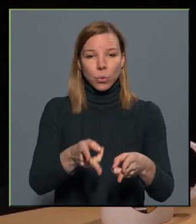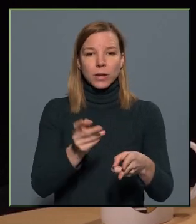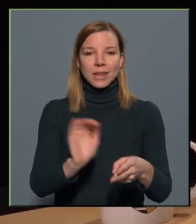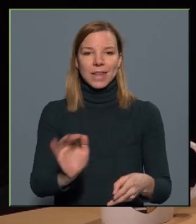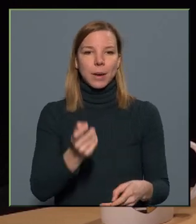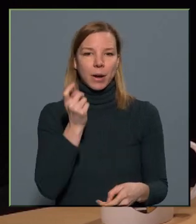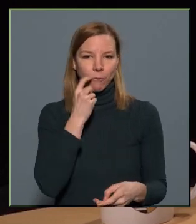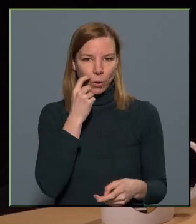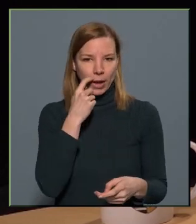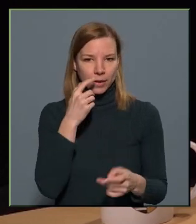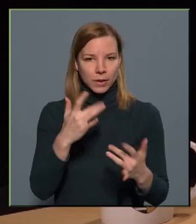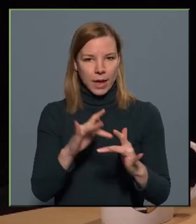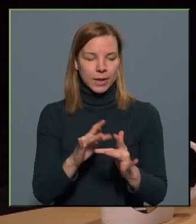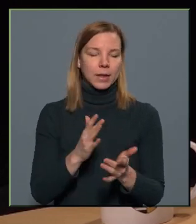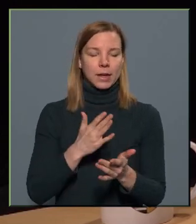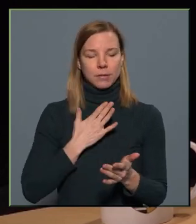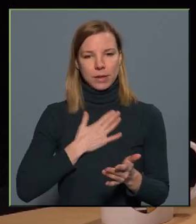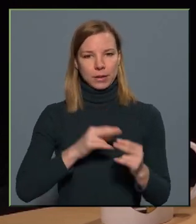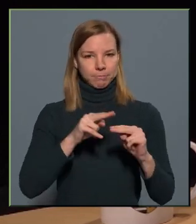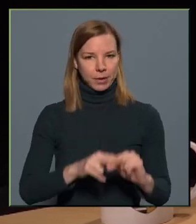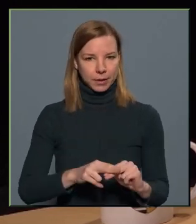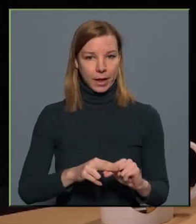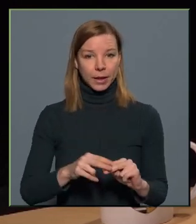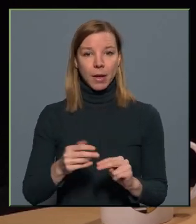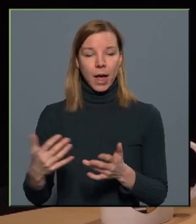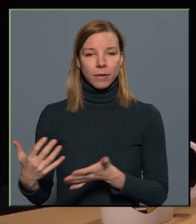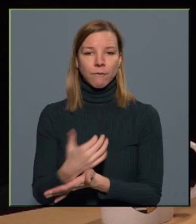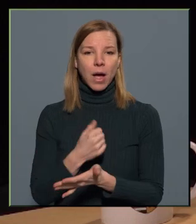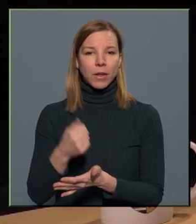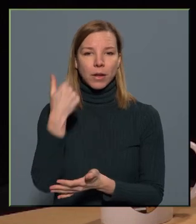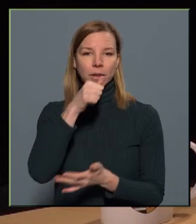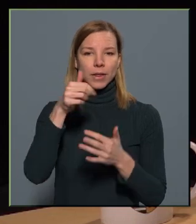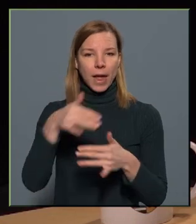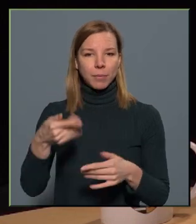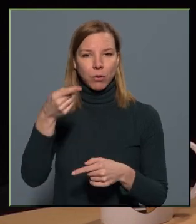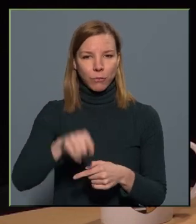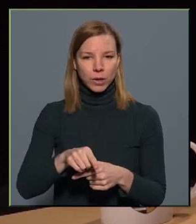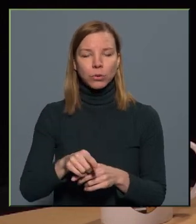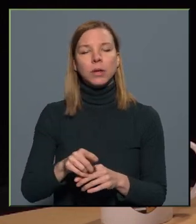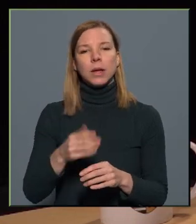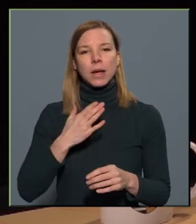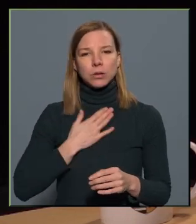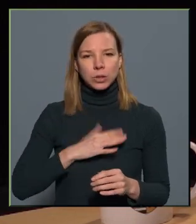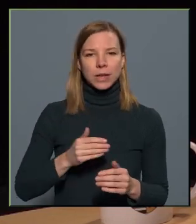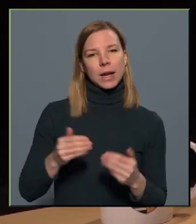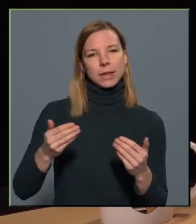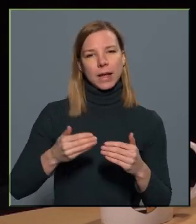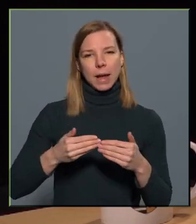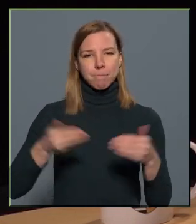a 100 millió forint felhasználásával egy korszerű gyermekfogászati rendelőt szeretnénk a belvárosban, az Óhegyi